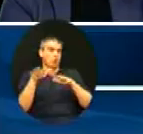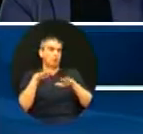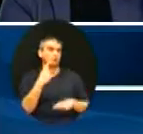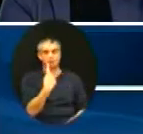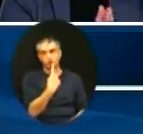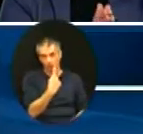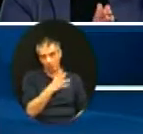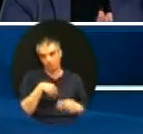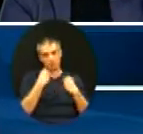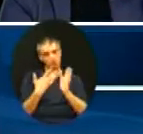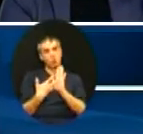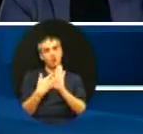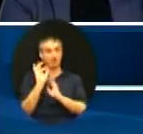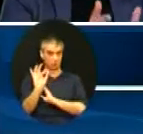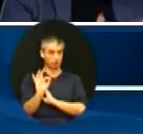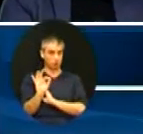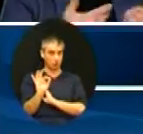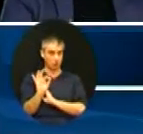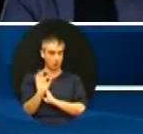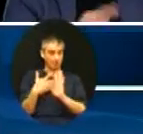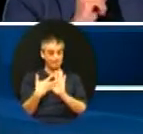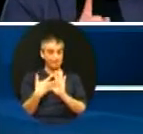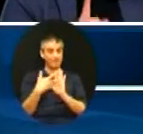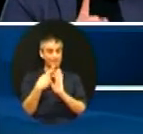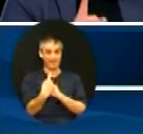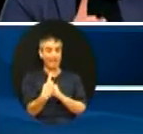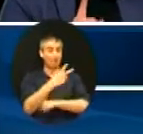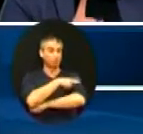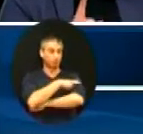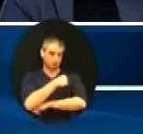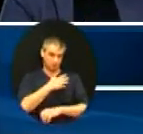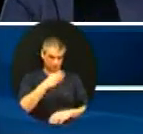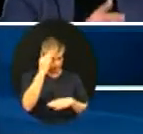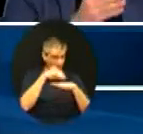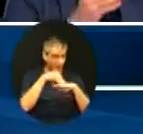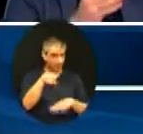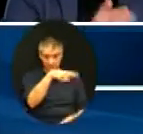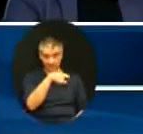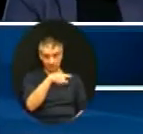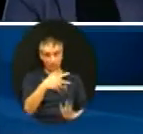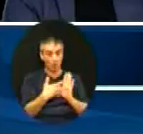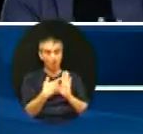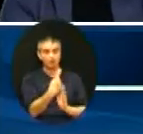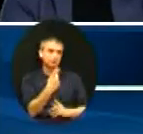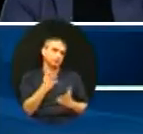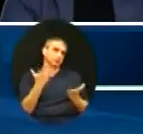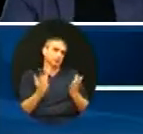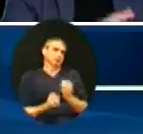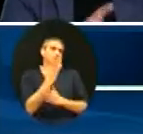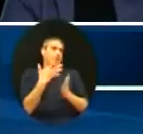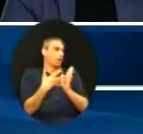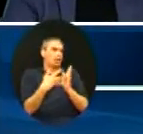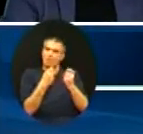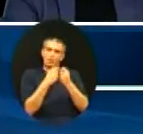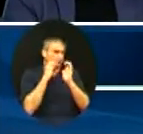הממשלה נתנו בחקירות שלו, בבדיקה המשטרתית, אני רוצה להזכיר, לחוקרים, וזה מה שהוליד את החקירה הזאת. לא